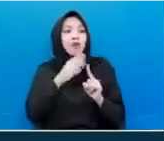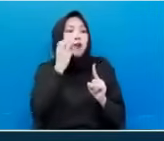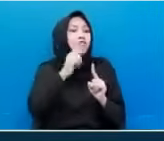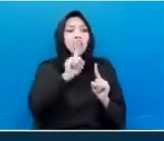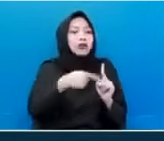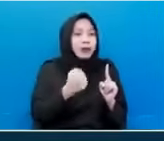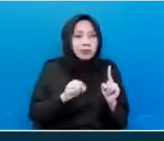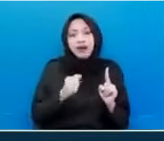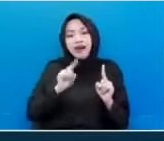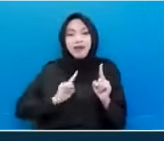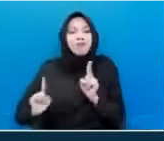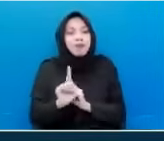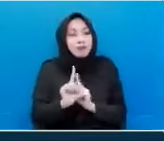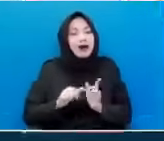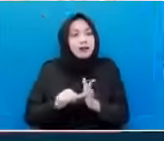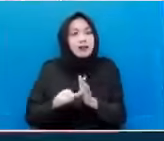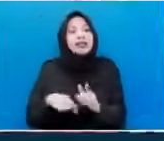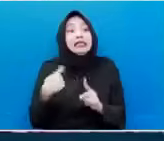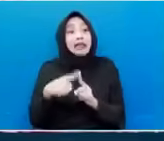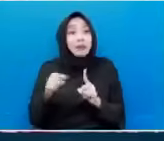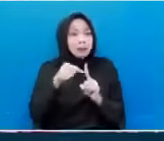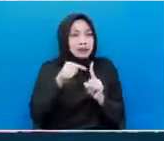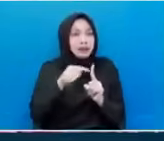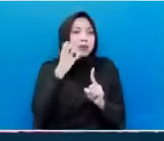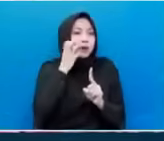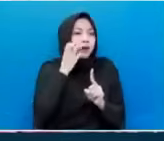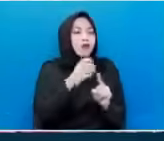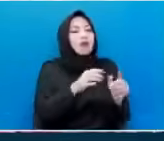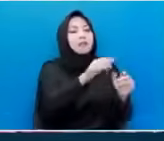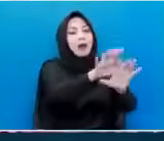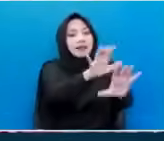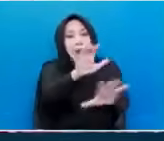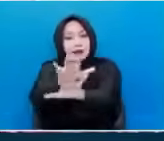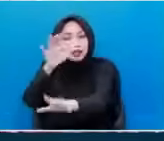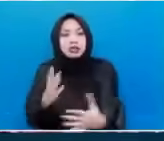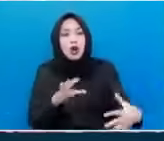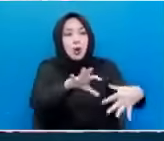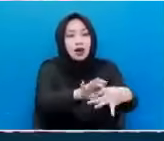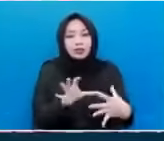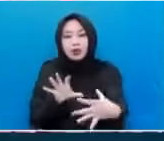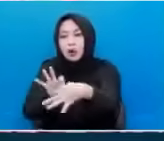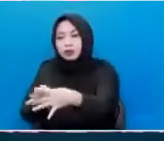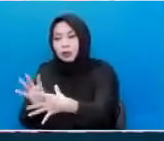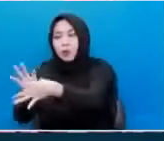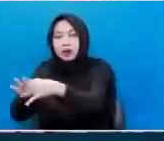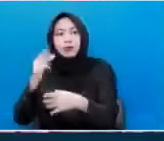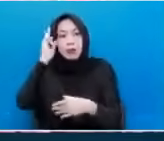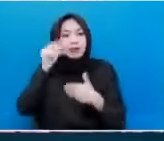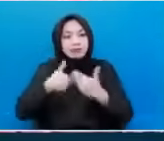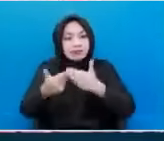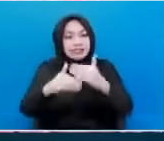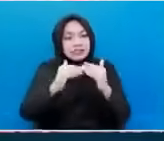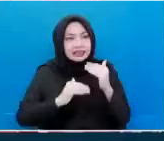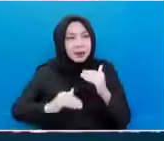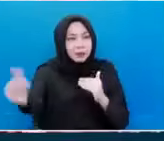kepentingan untuk e membangun koalisi dalam angka tertentu membangun stabilitas pemerintahan tapi memang yang menarik adalah ketika berbicara